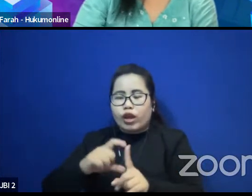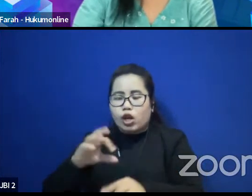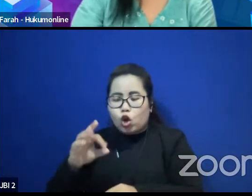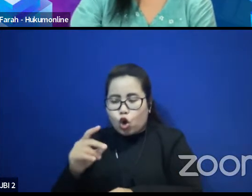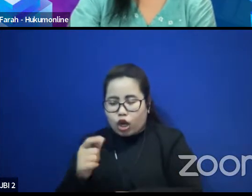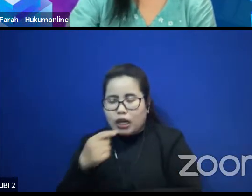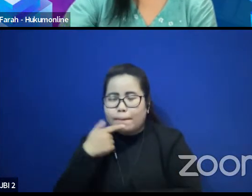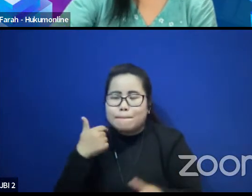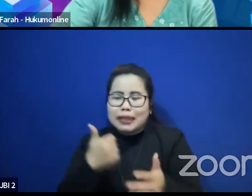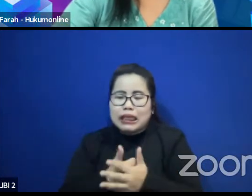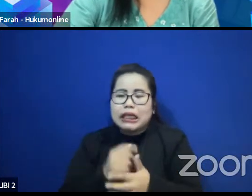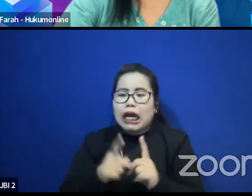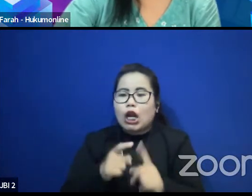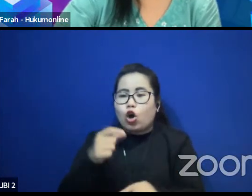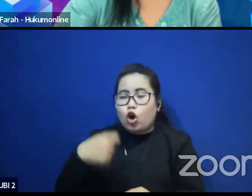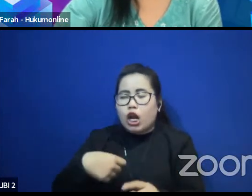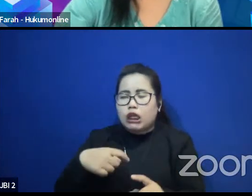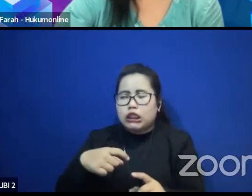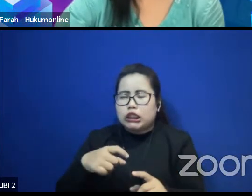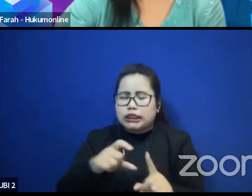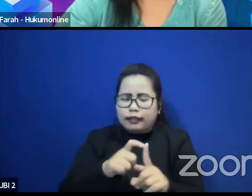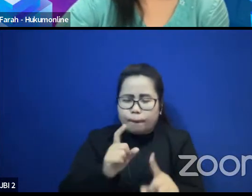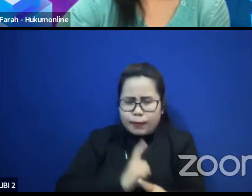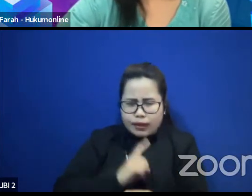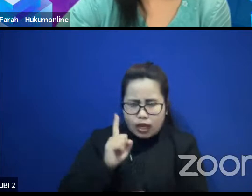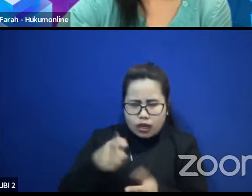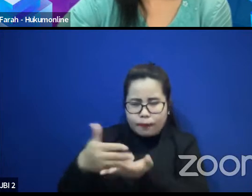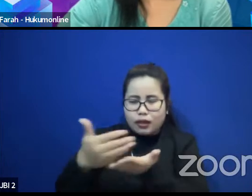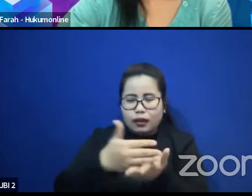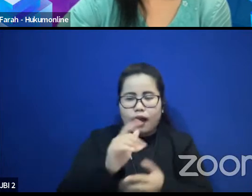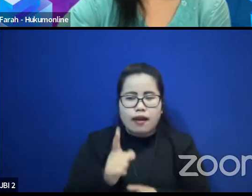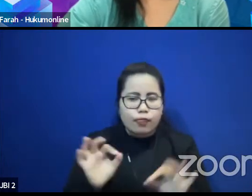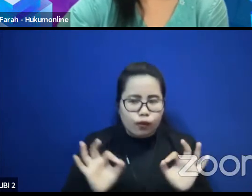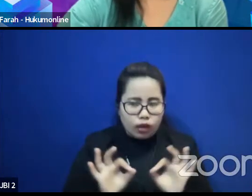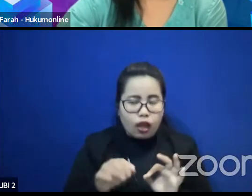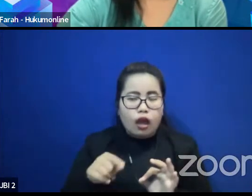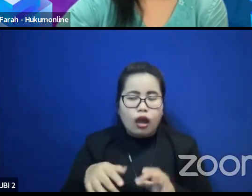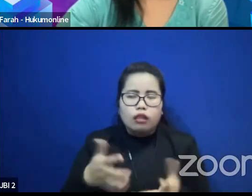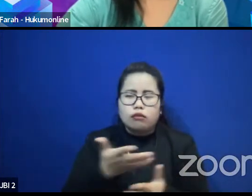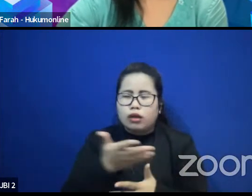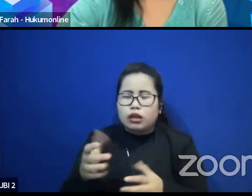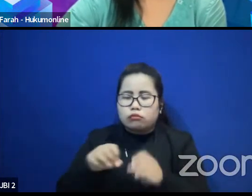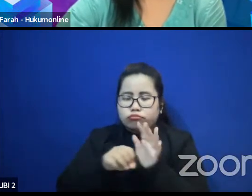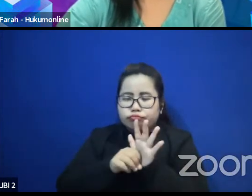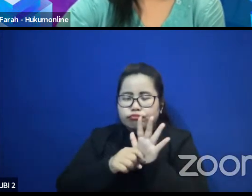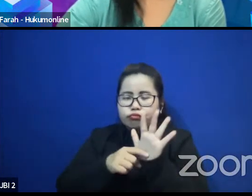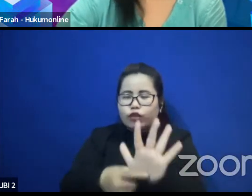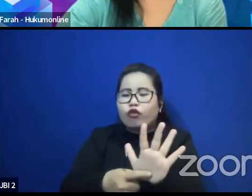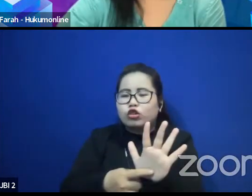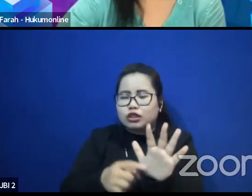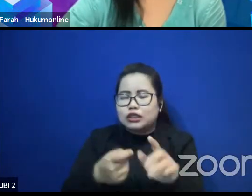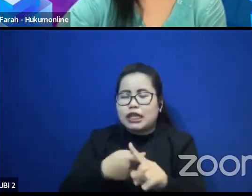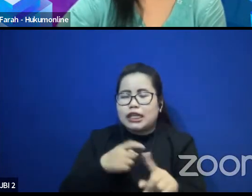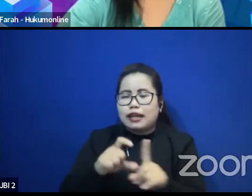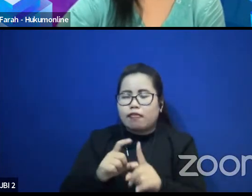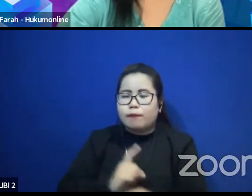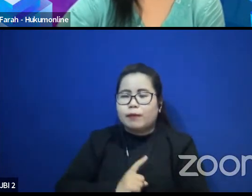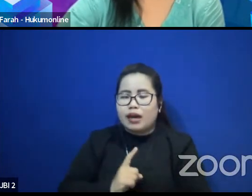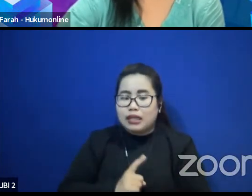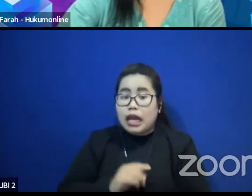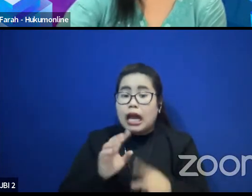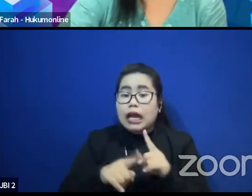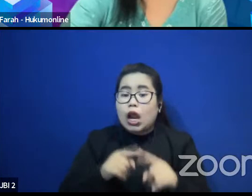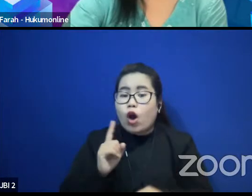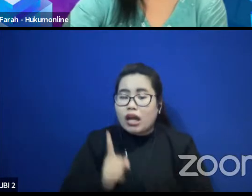terkontrol mesti tahu dulu ada data pribadi enggak yang dibagikan atau kemungkinan mereka terekspos dengan data pribadi jika ada ya